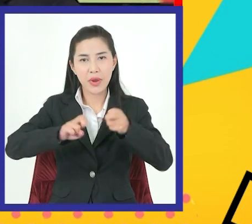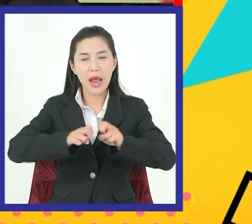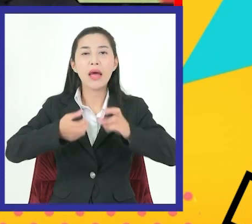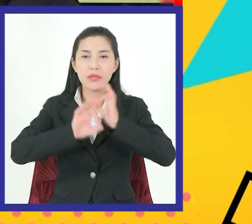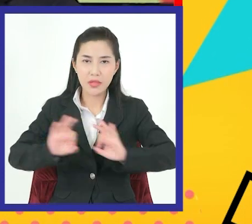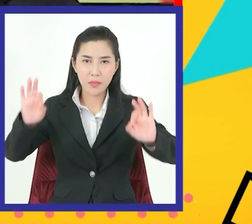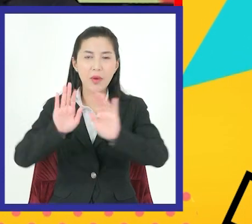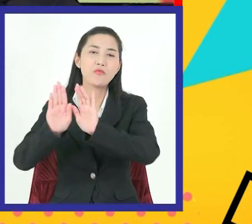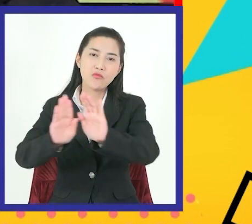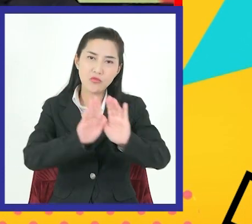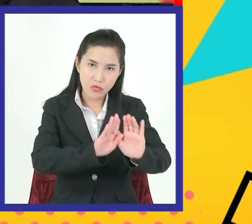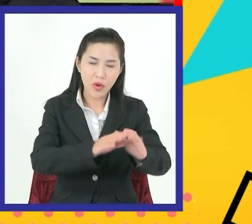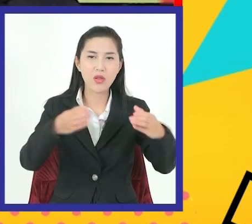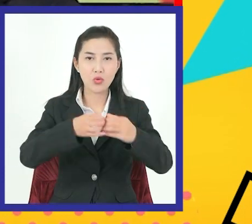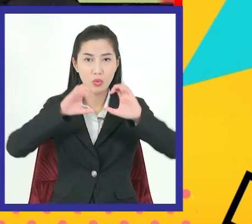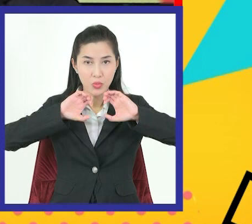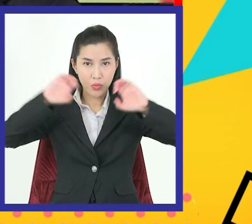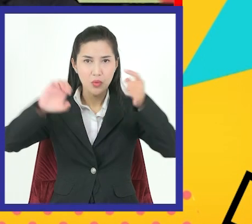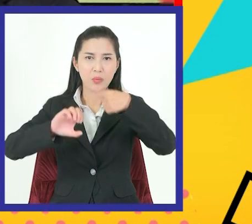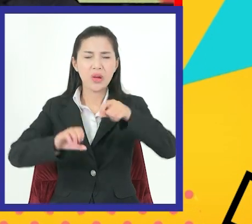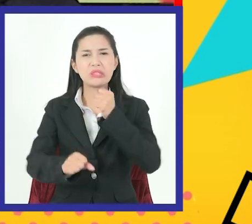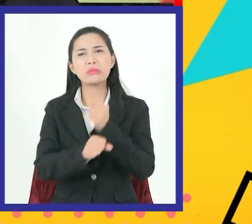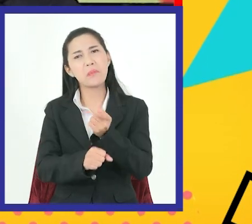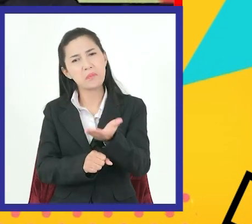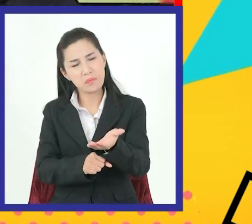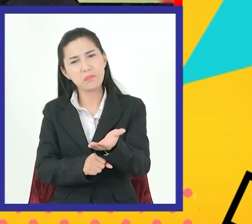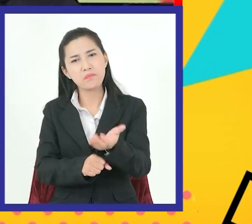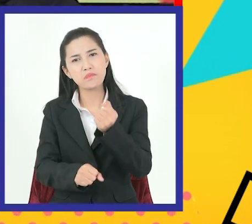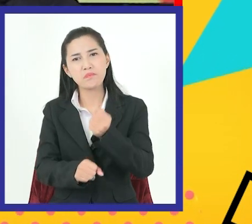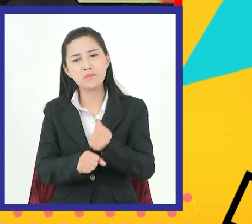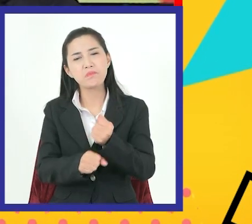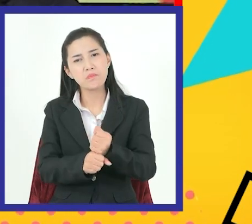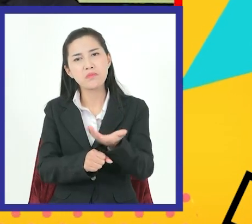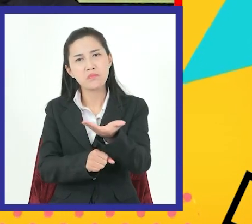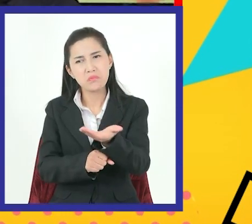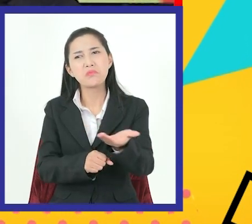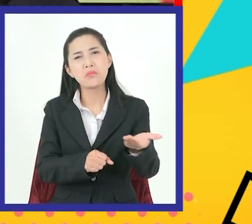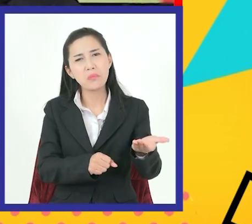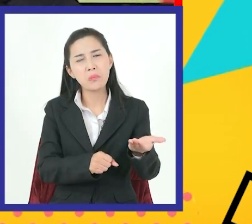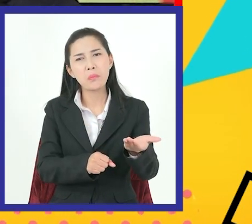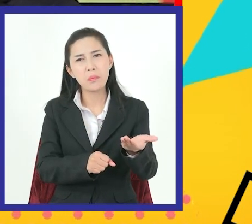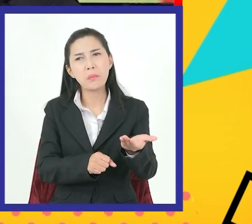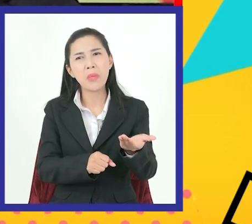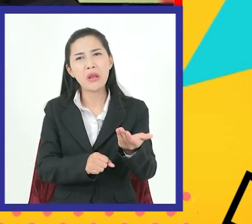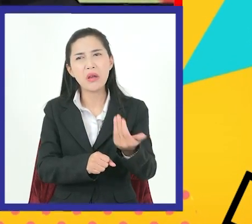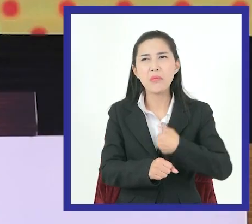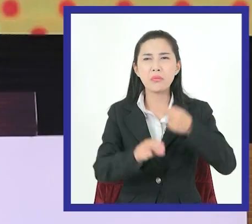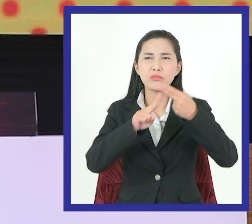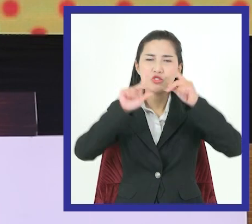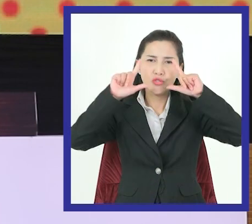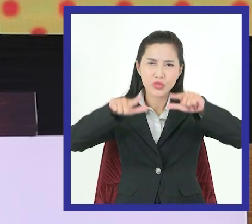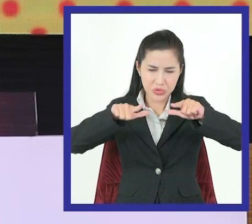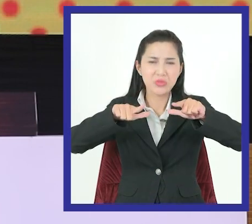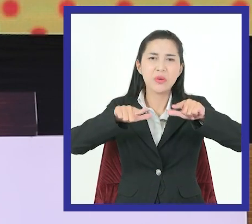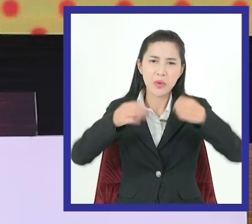นิดนะครับว่าณรัฐแบนชุดนี้กำลังทำสิ่งที่เรียกได้ว่าเป็นเรื่องร้ายกาบสำหรับประเทศชาติครับ